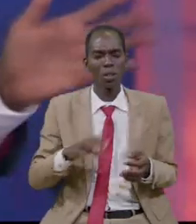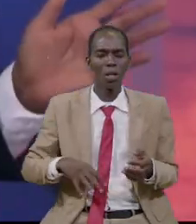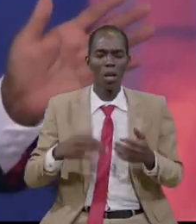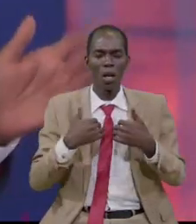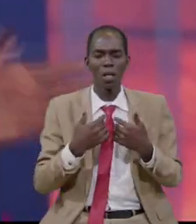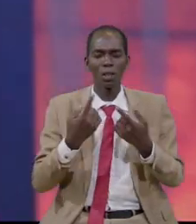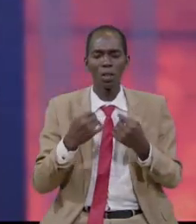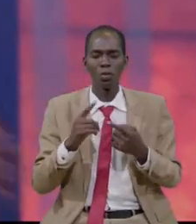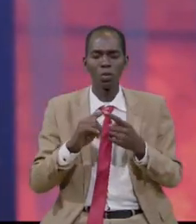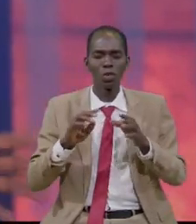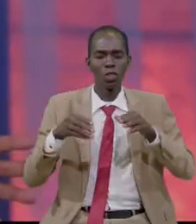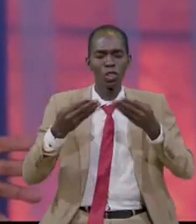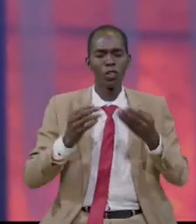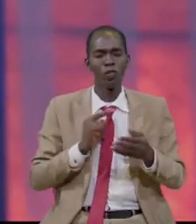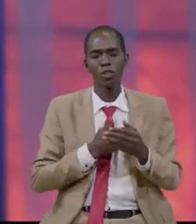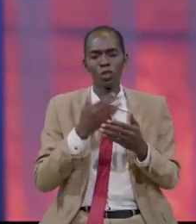donner